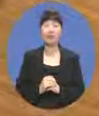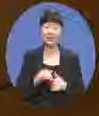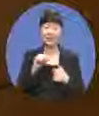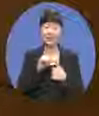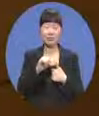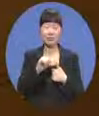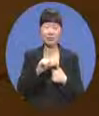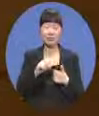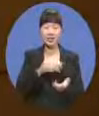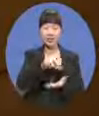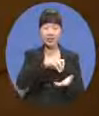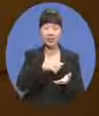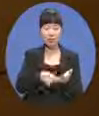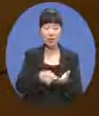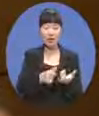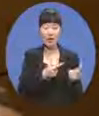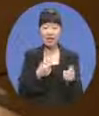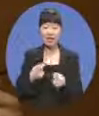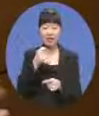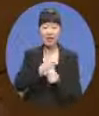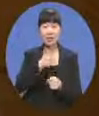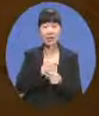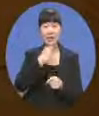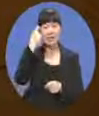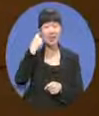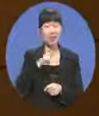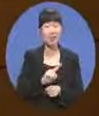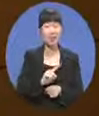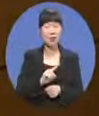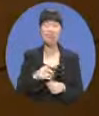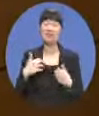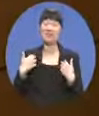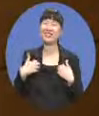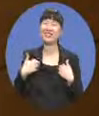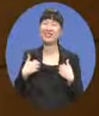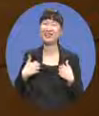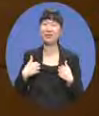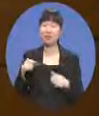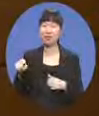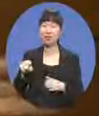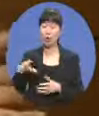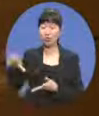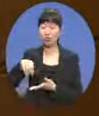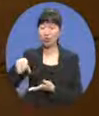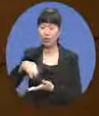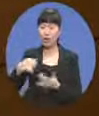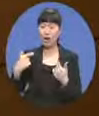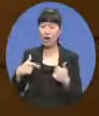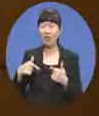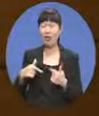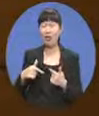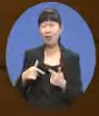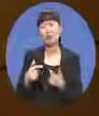민재가 이렇게 주워온 물건으로 같이 해보니까 어떠세요? 아니, 재밌네요. 아니, 그러니까 이거 주워온 거 맨날 처치곤란이어가지고요.